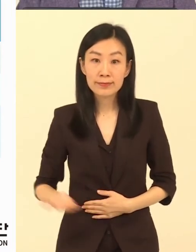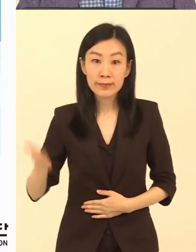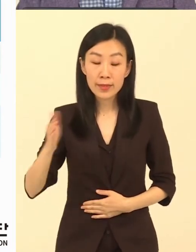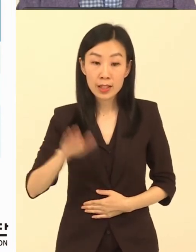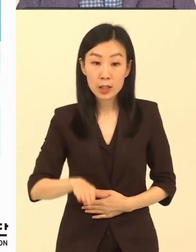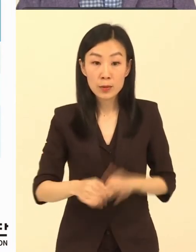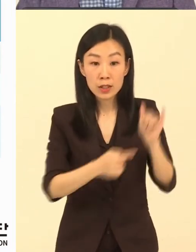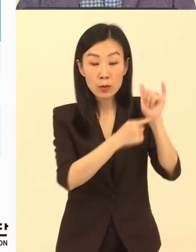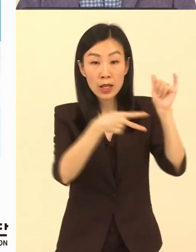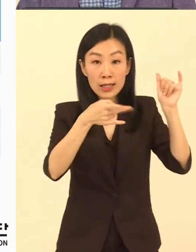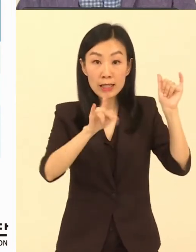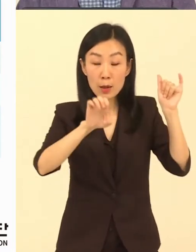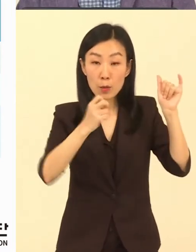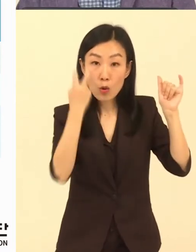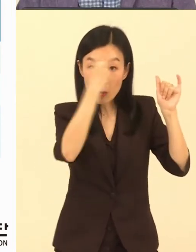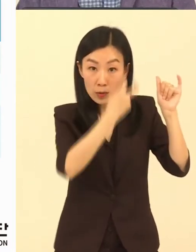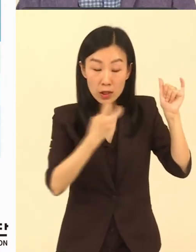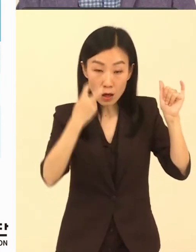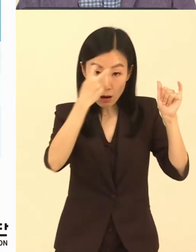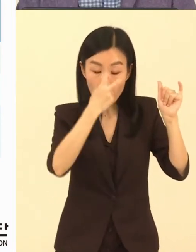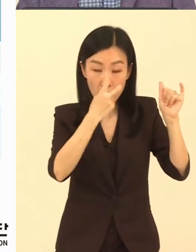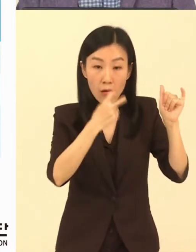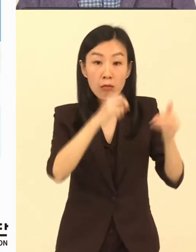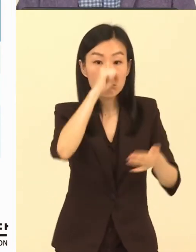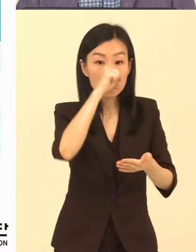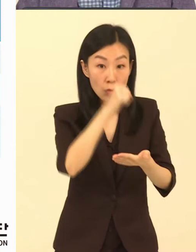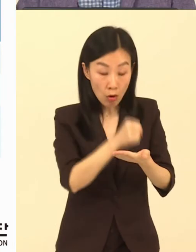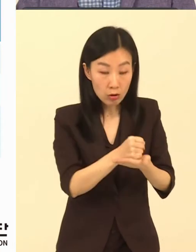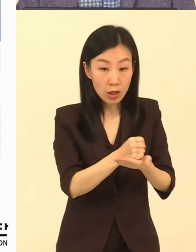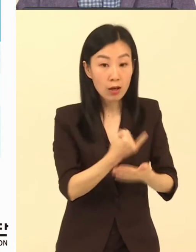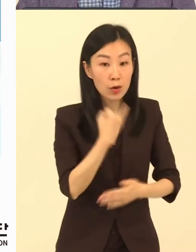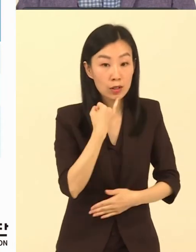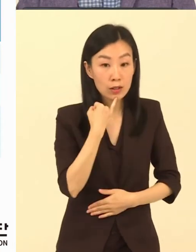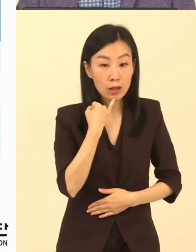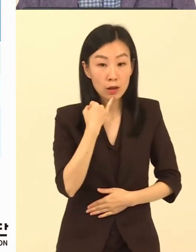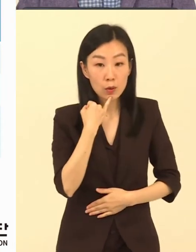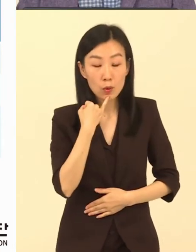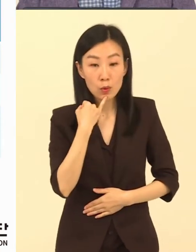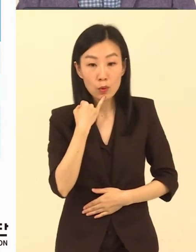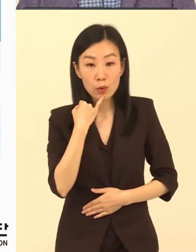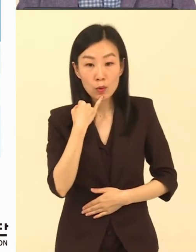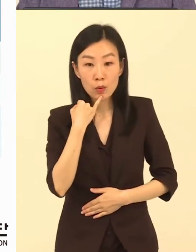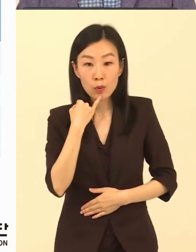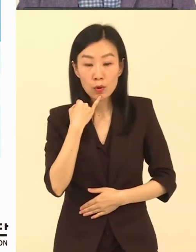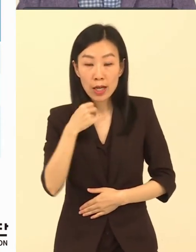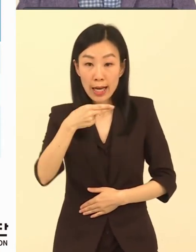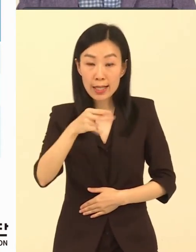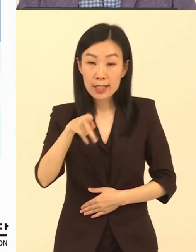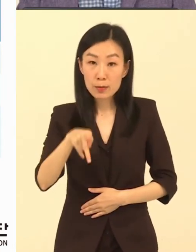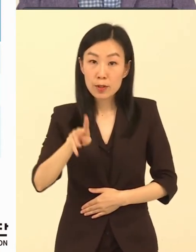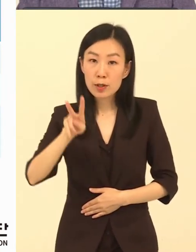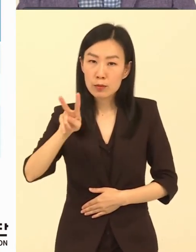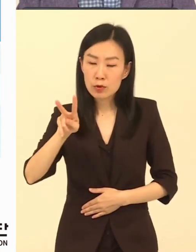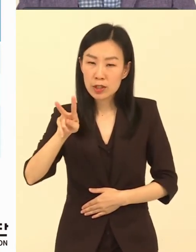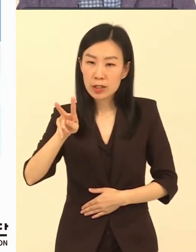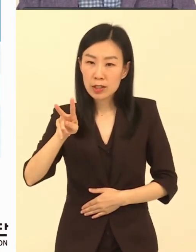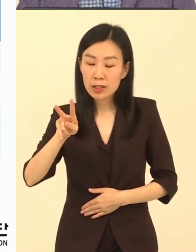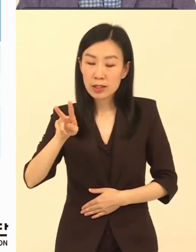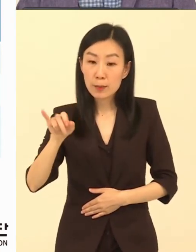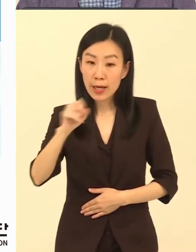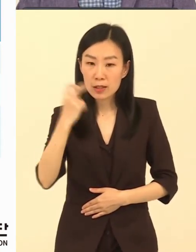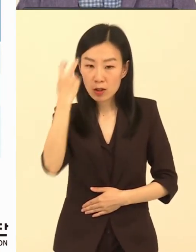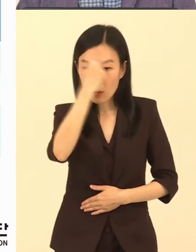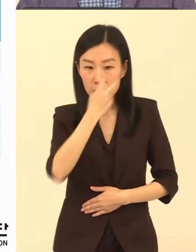자궁경부 세포 검사 정상이고 인유두종 바이러스 검사가 16, 18형 아닌